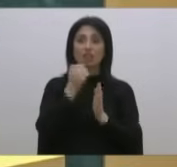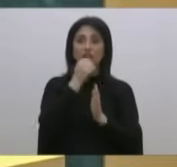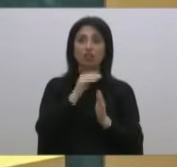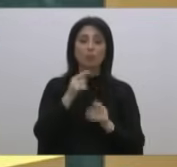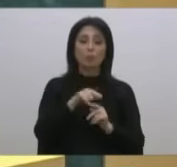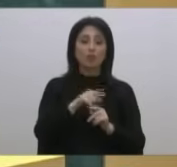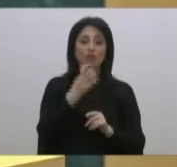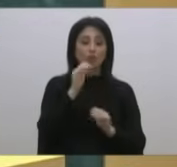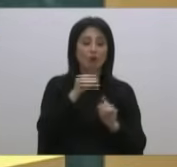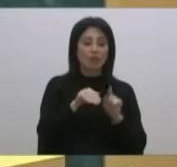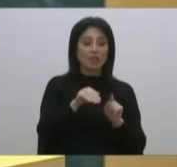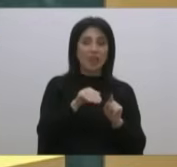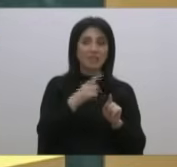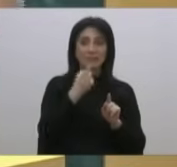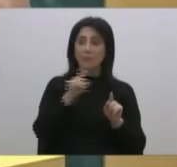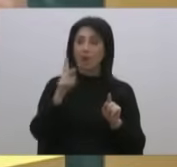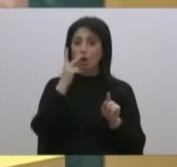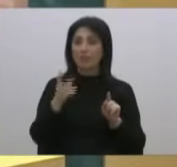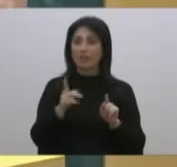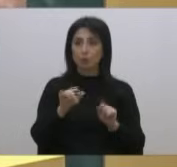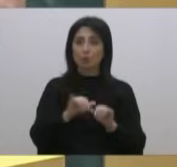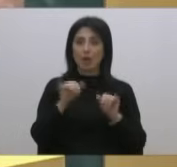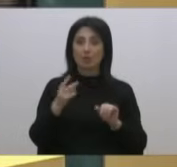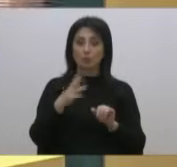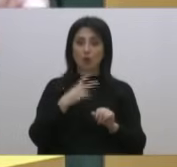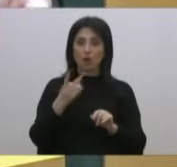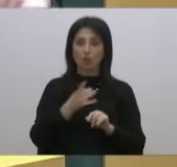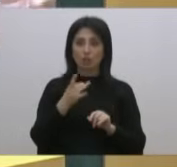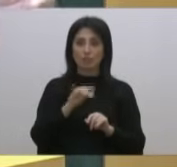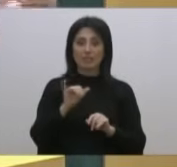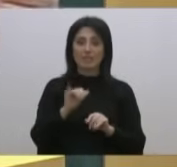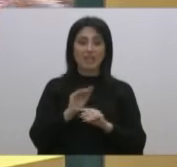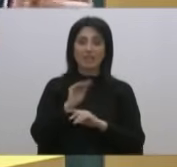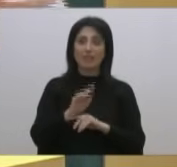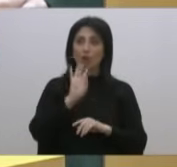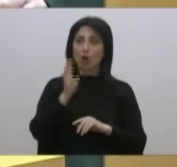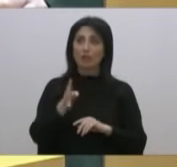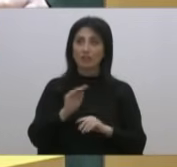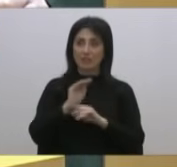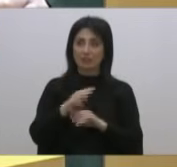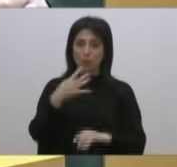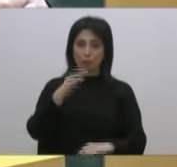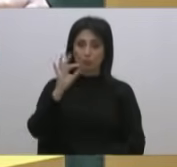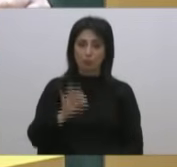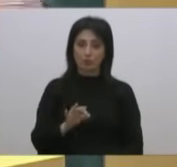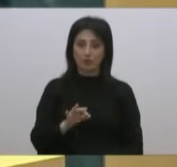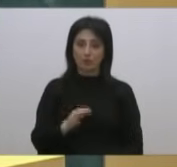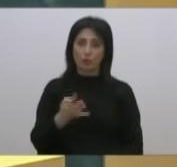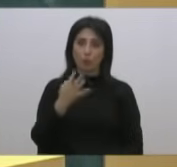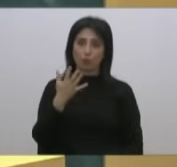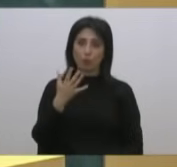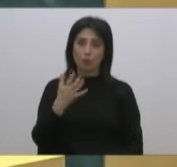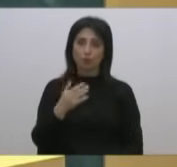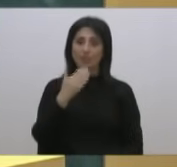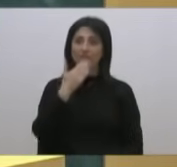პროდუქტიც. 400.000 რო იყო და მილიონი აჩვენა, ხო უნდა გაზრდილიყო 2-ჯერ. Სად გაიზარდა? Ამ 4 წელიწადში გაიზარდა 40%. Თუ